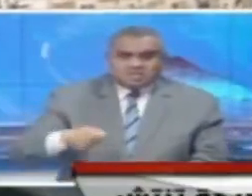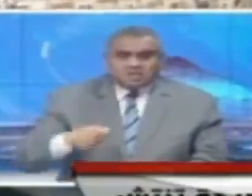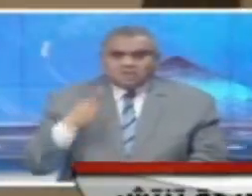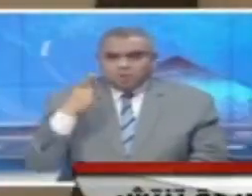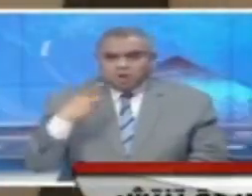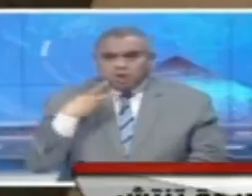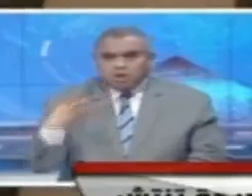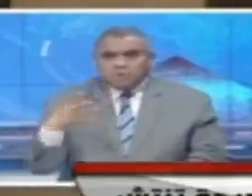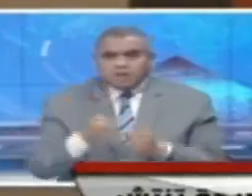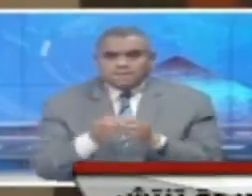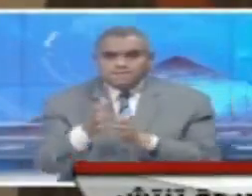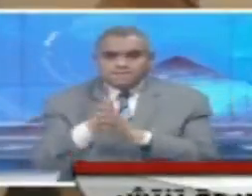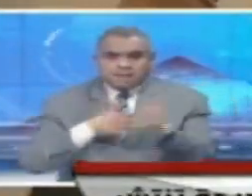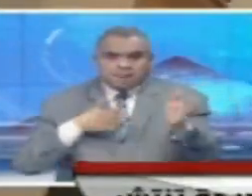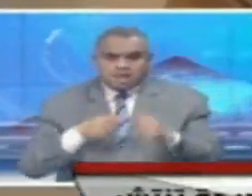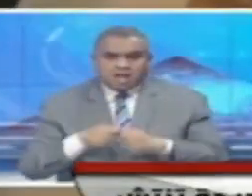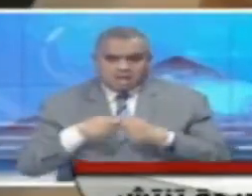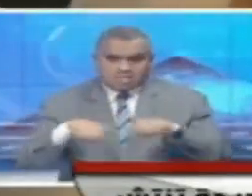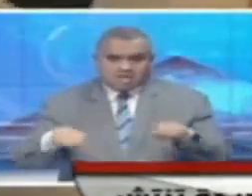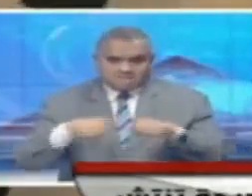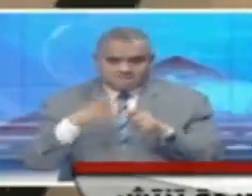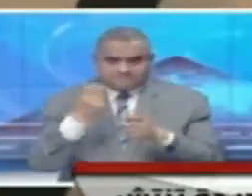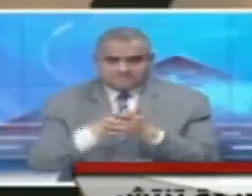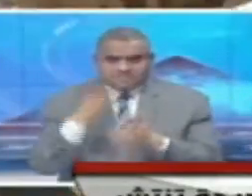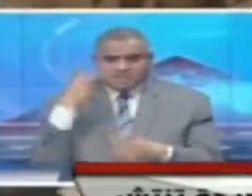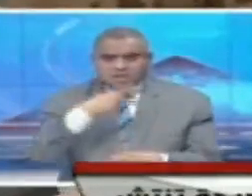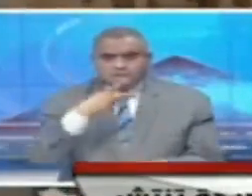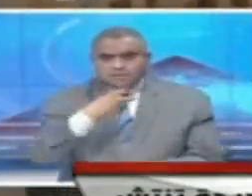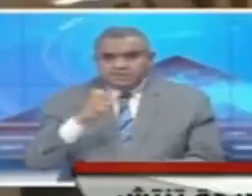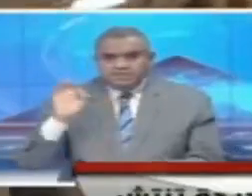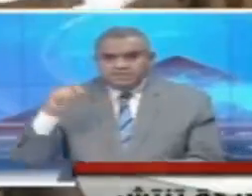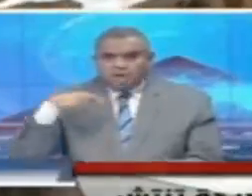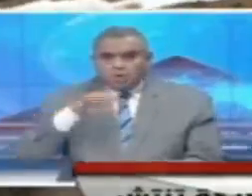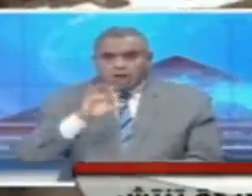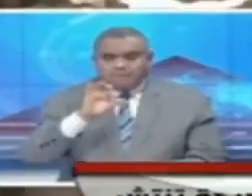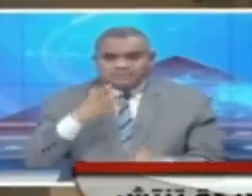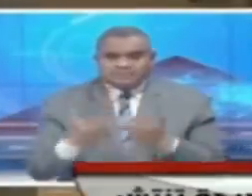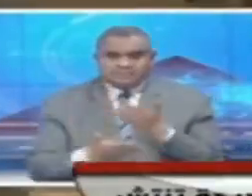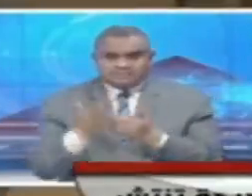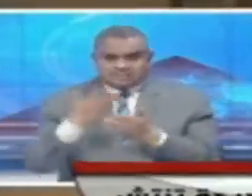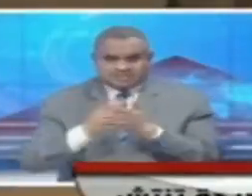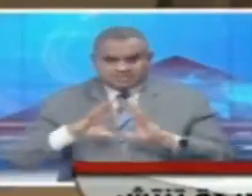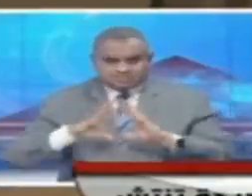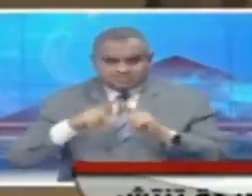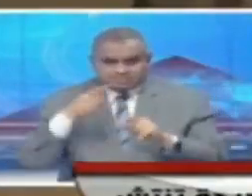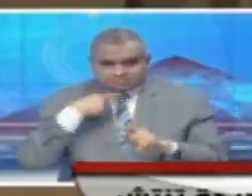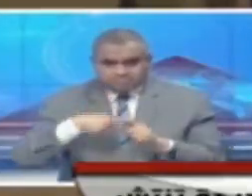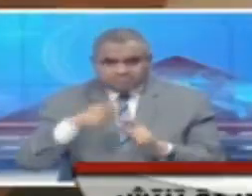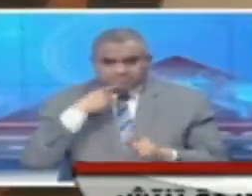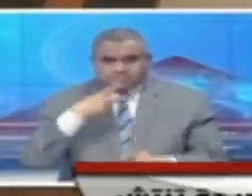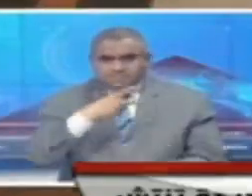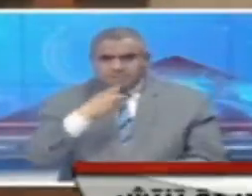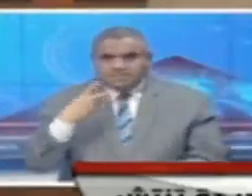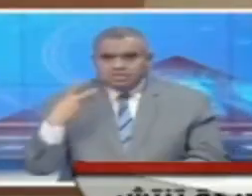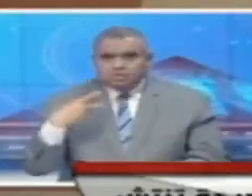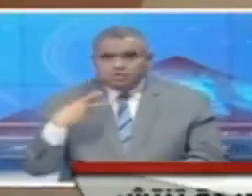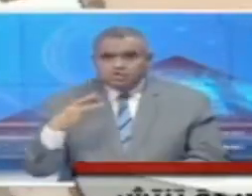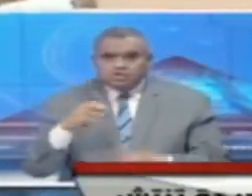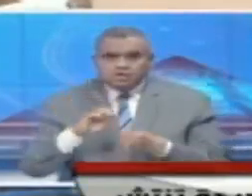41 مليار جنيه، كما يجري تطوير 59 منطقة أخرى بتكلفة 22 مليار جنيه.